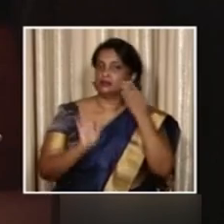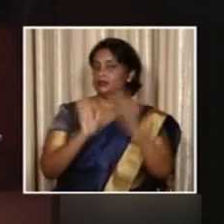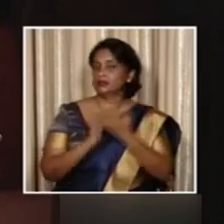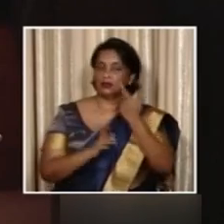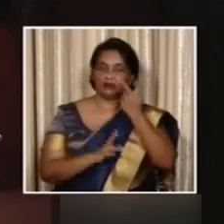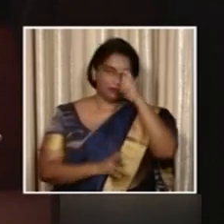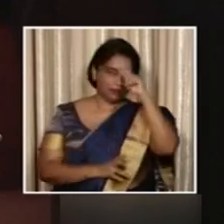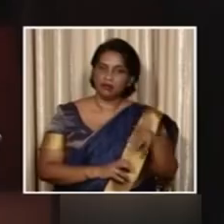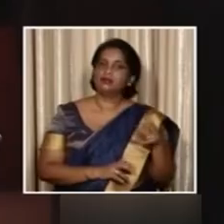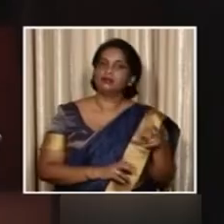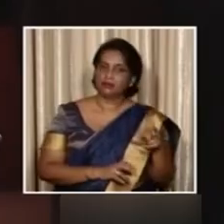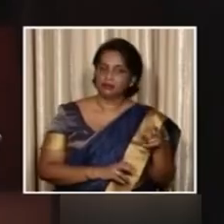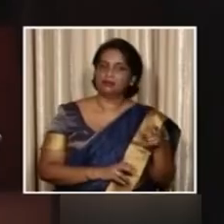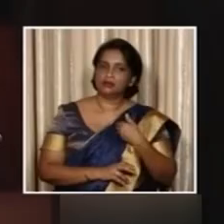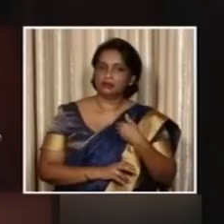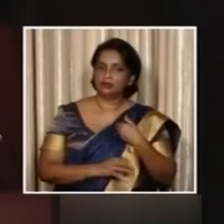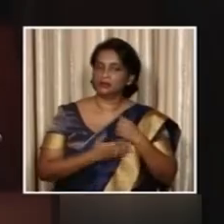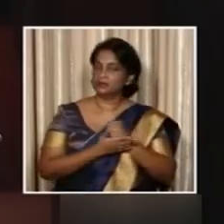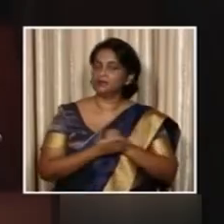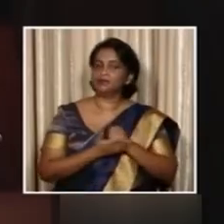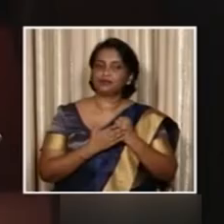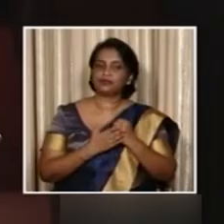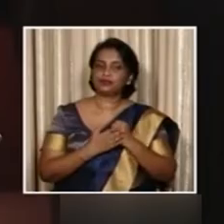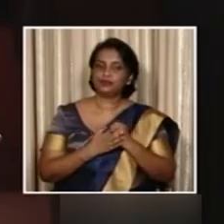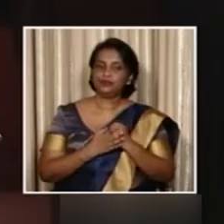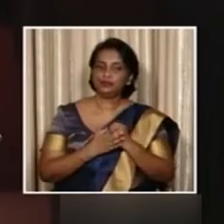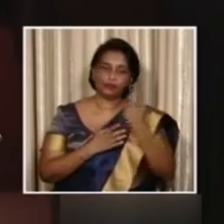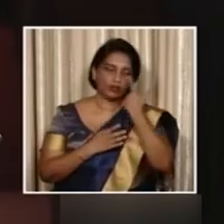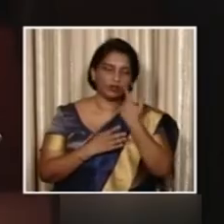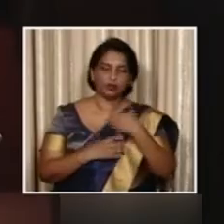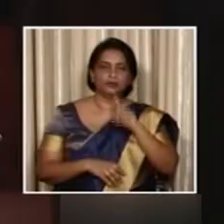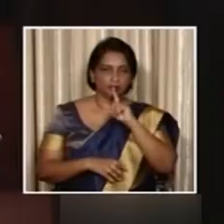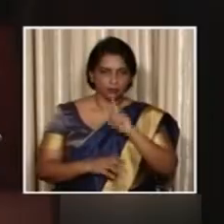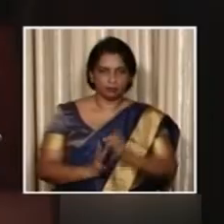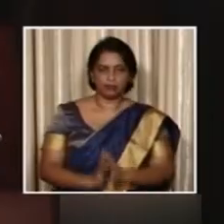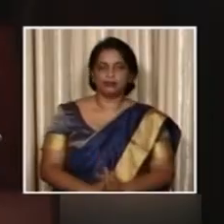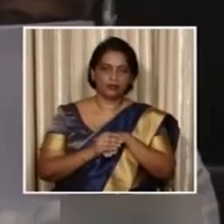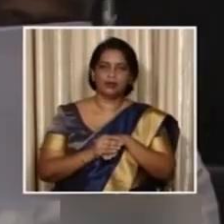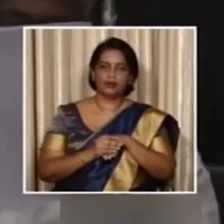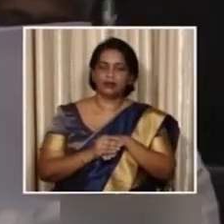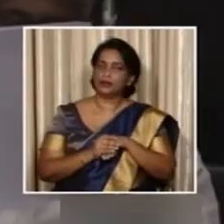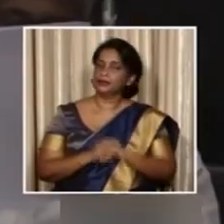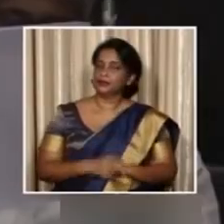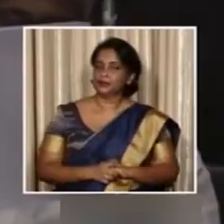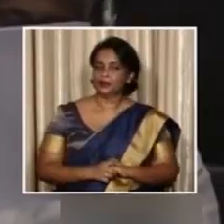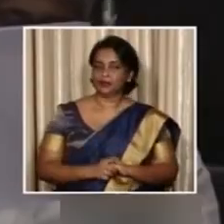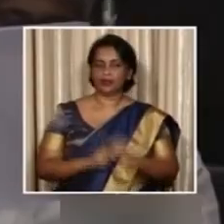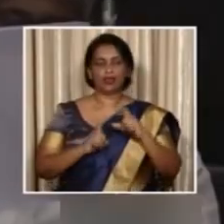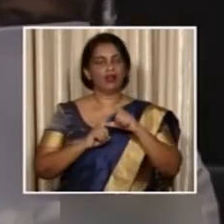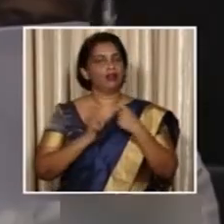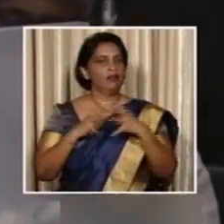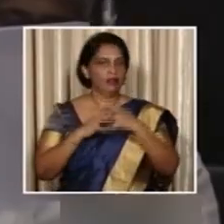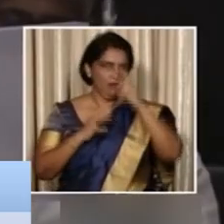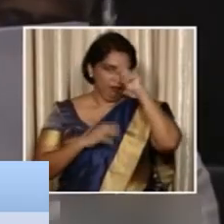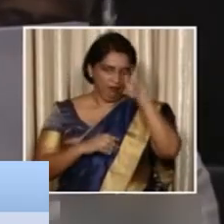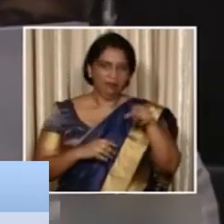එතුමාගේ අභාවය පිළිබඳව මං හිතන්නේ අපේ සිරු දෙනාගේම ශෝකය මේ අවස්ථාවේදී පුද කරන්නට ඕන. ආචාර්ය වික්‍රම්බාහු කරුණාරත්